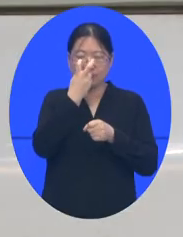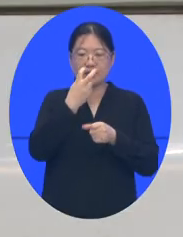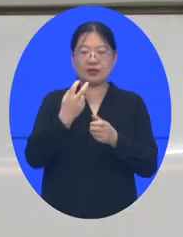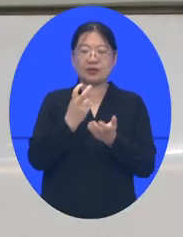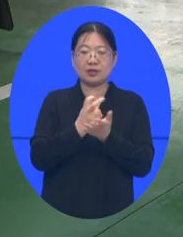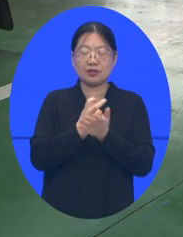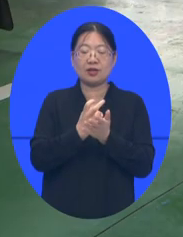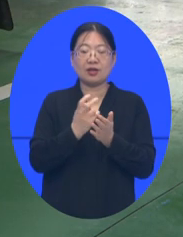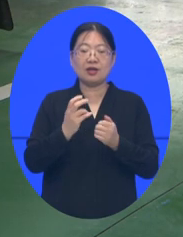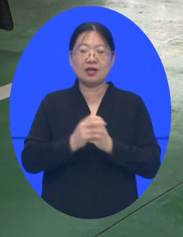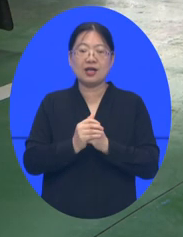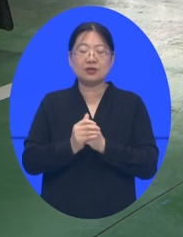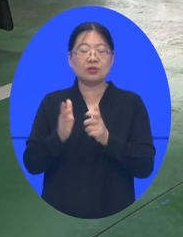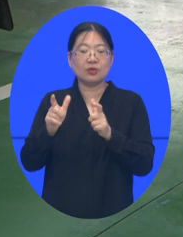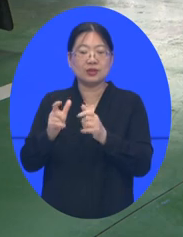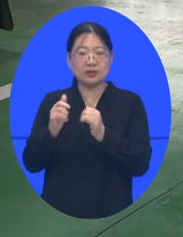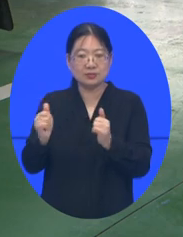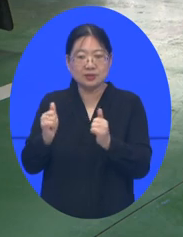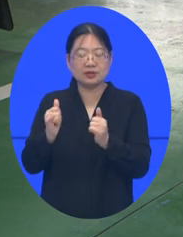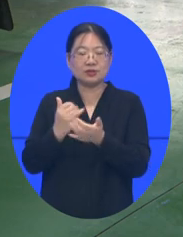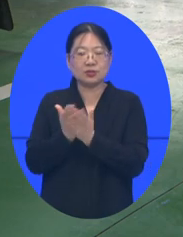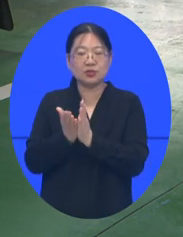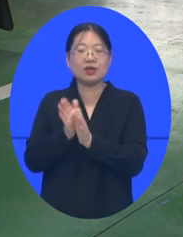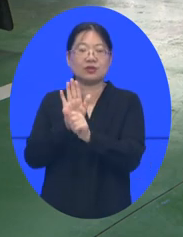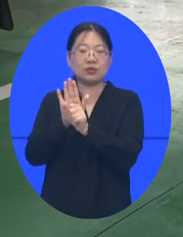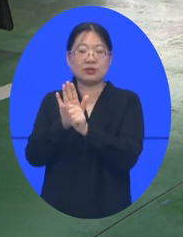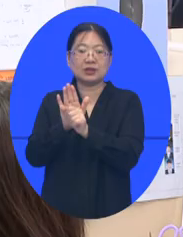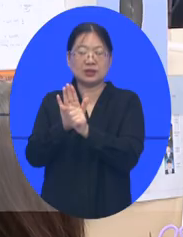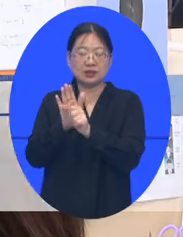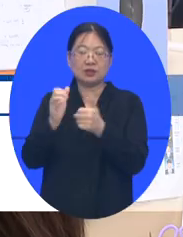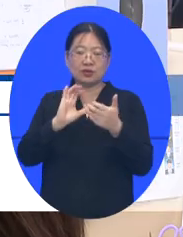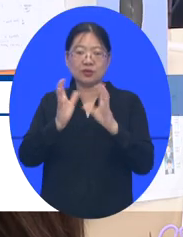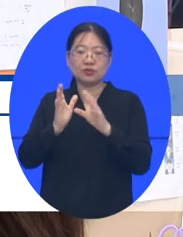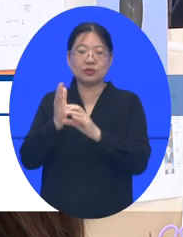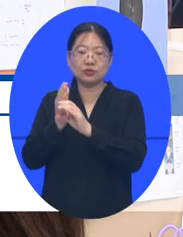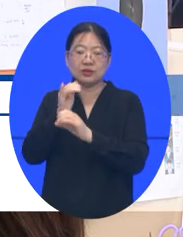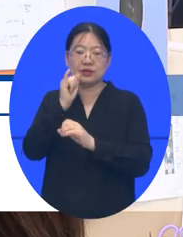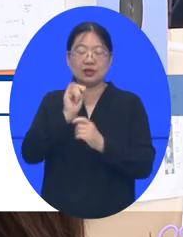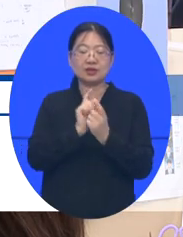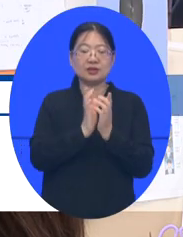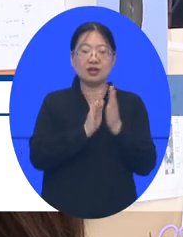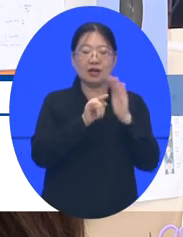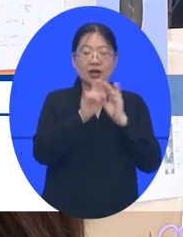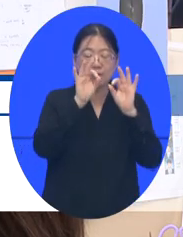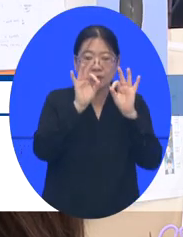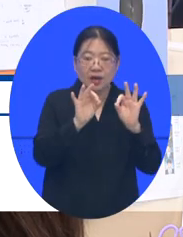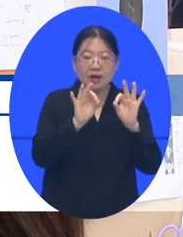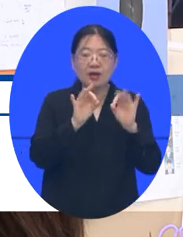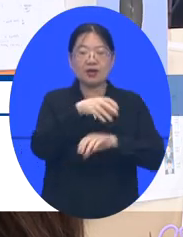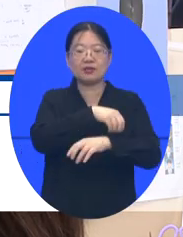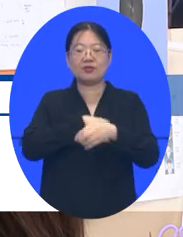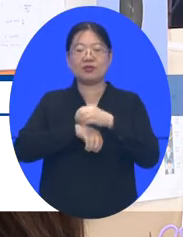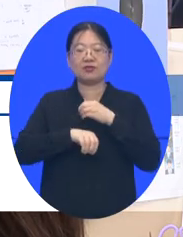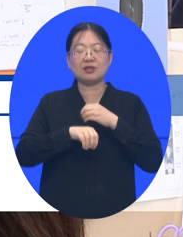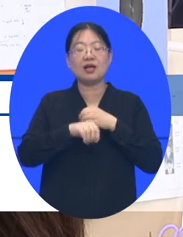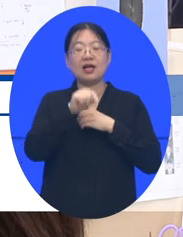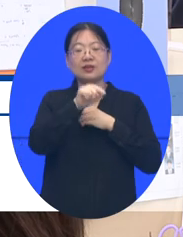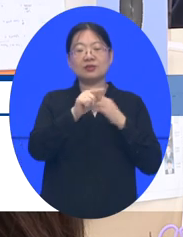검토, 심의위원회 대응을 위한 컨설팅을 지원하고 있습니다. 현장에 가서 일단 직접 만나보고요.